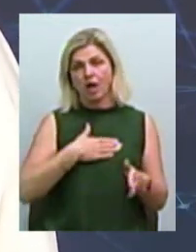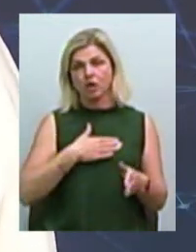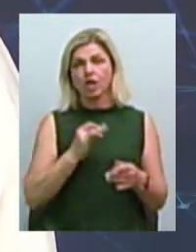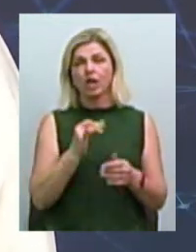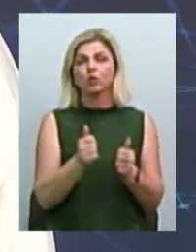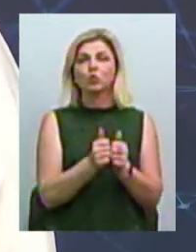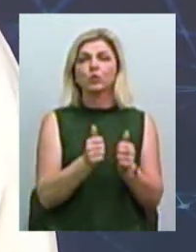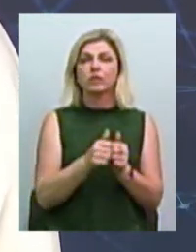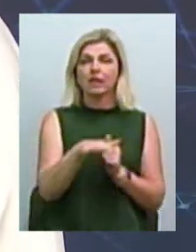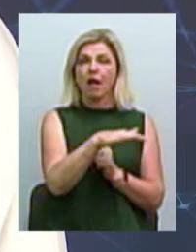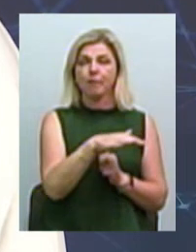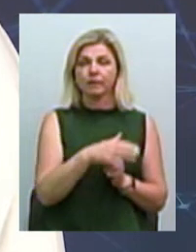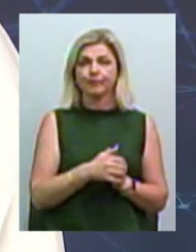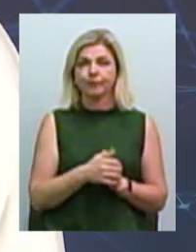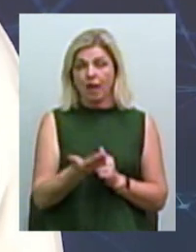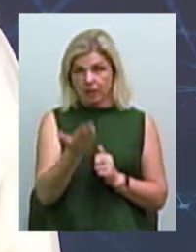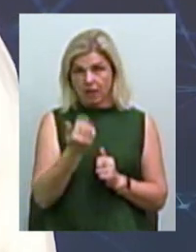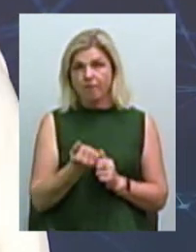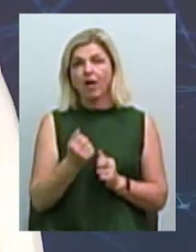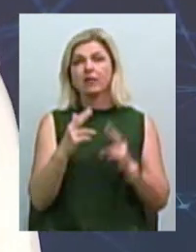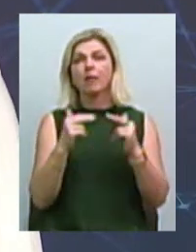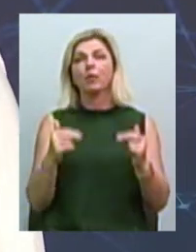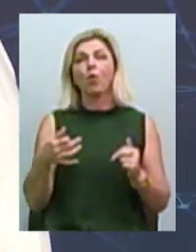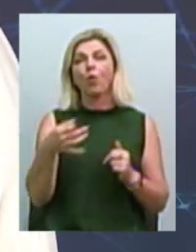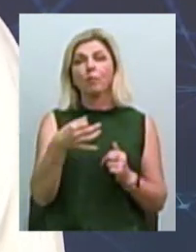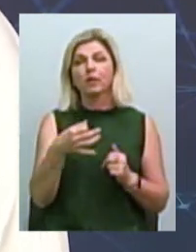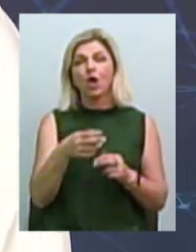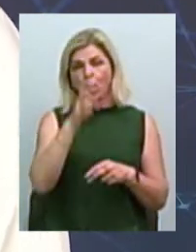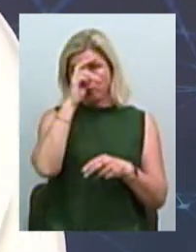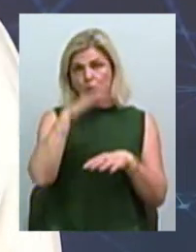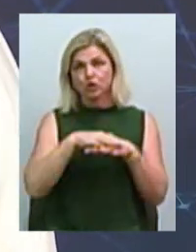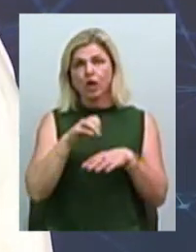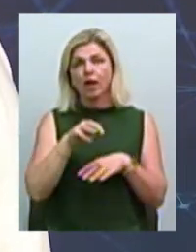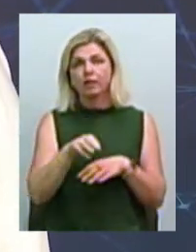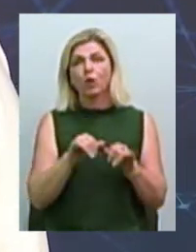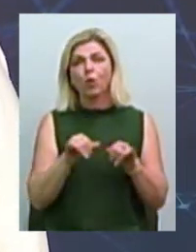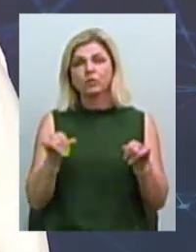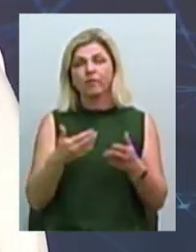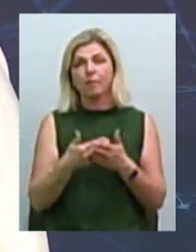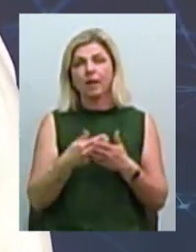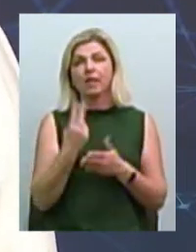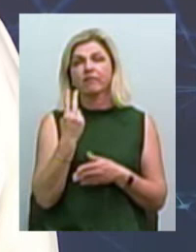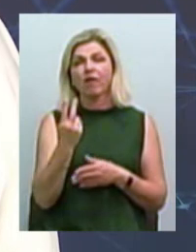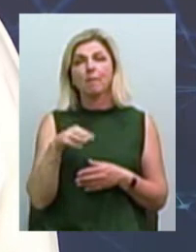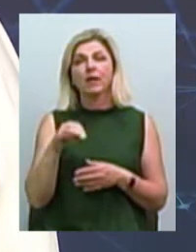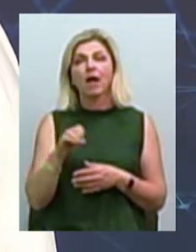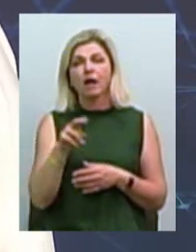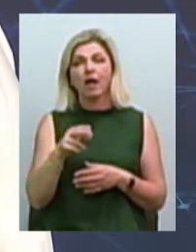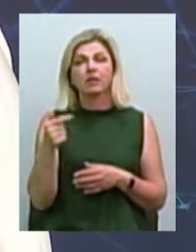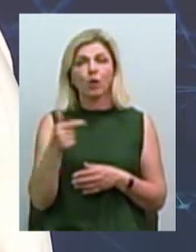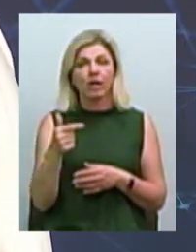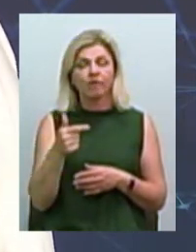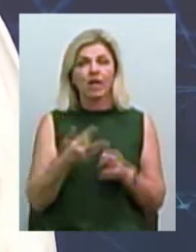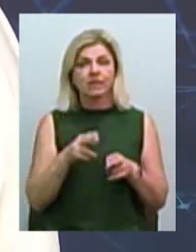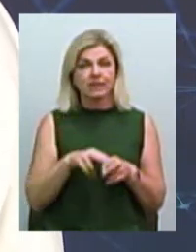Давайте, наприклад, візьмемо Дніпропетровську область, де бюджет розвитку, якщо не помиляюся, близько 2 мільярдів гривень. Бюджет розвитку, тобто це